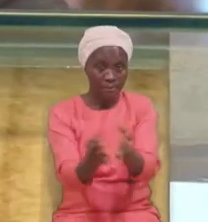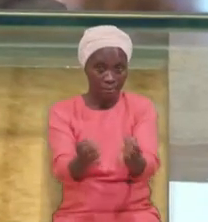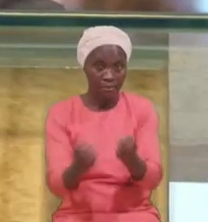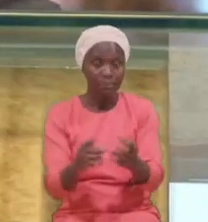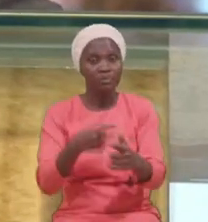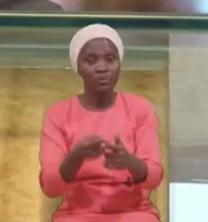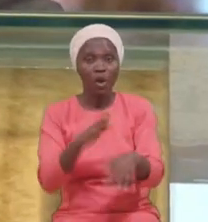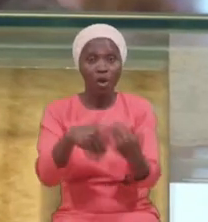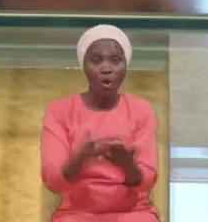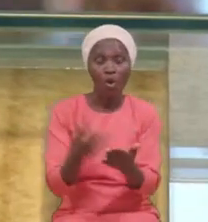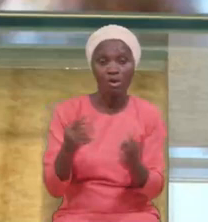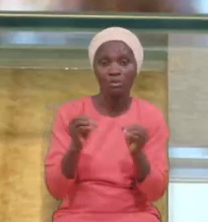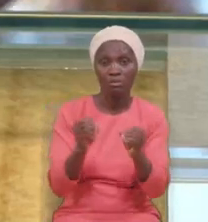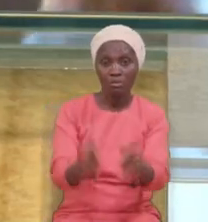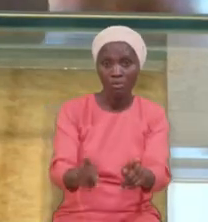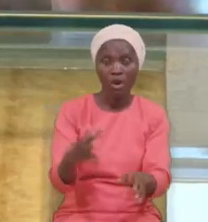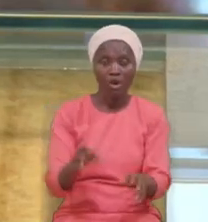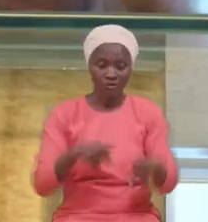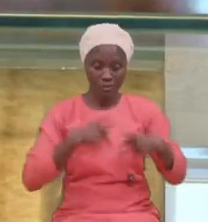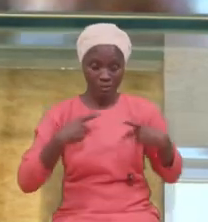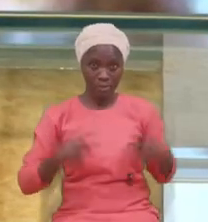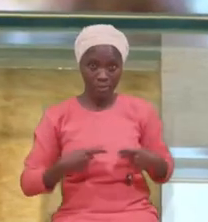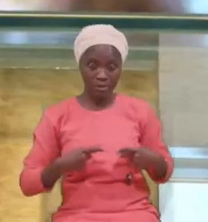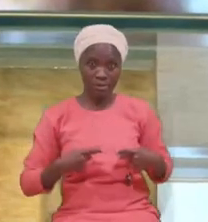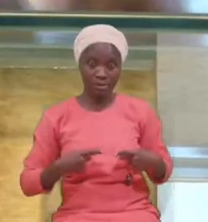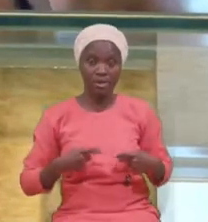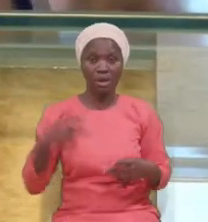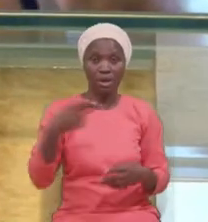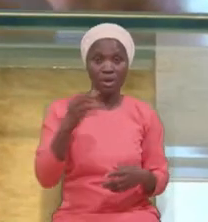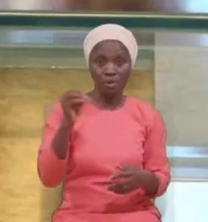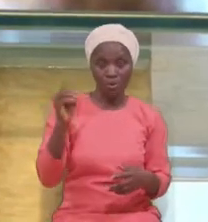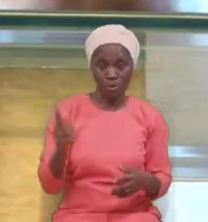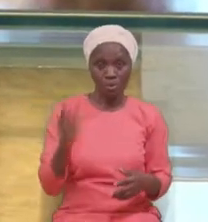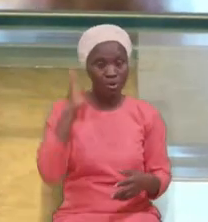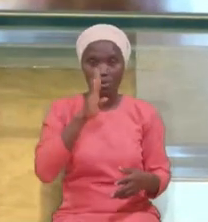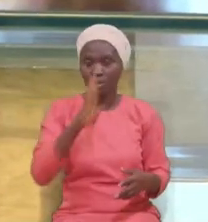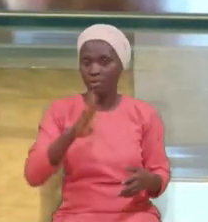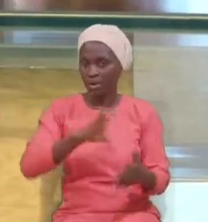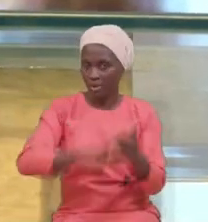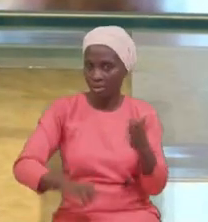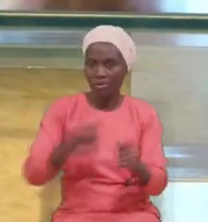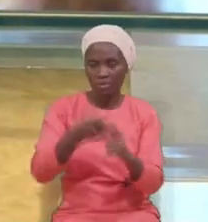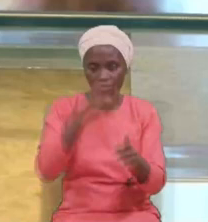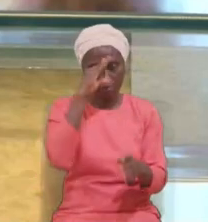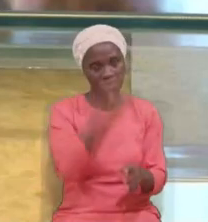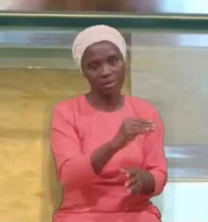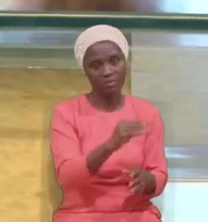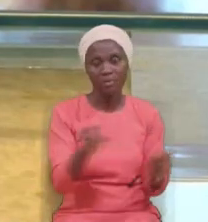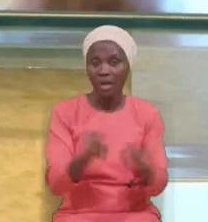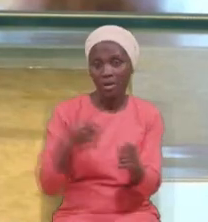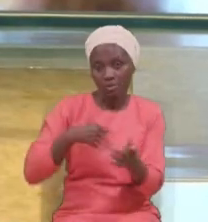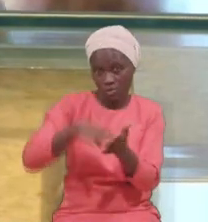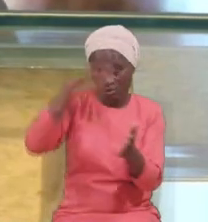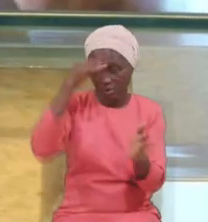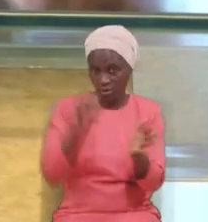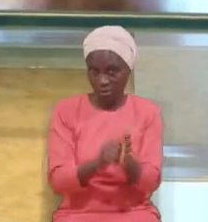toutes les possibilités et les privilèges du sacerdoce lui seront ôtés. Comme on étudie